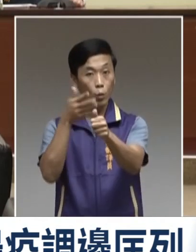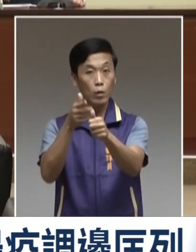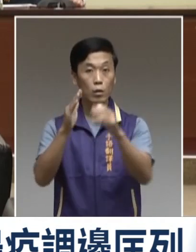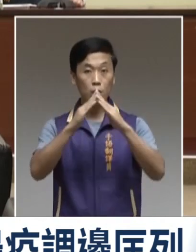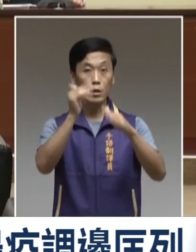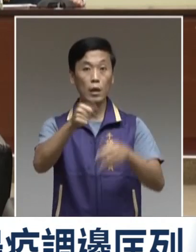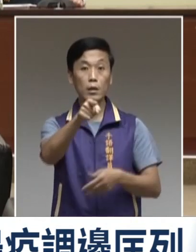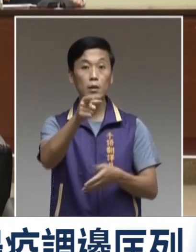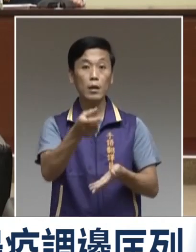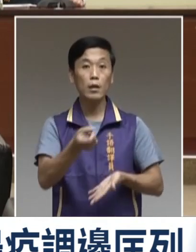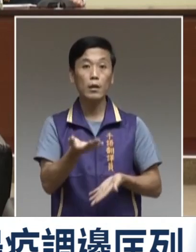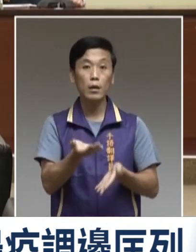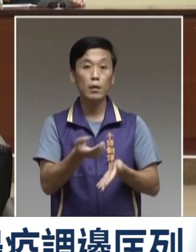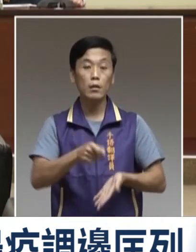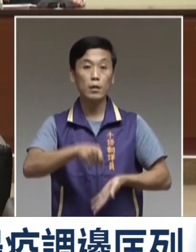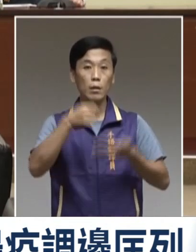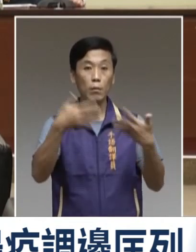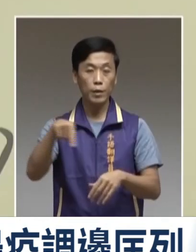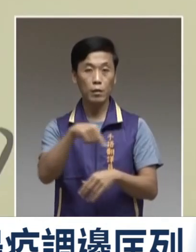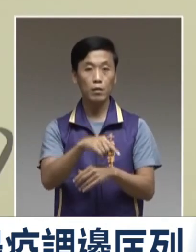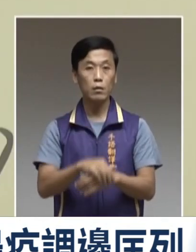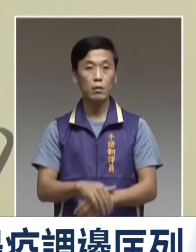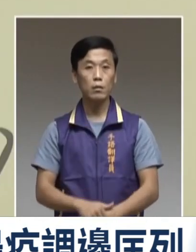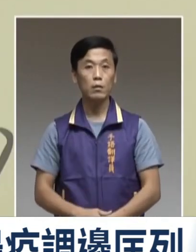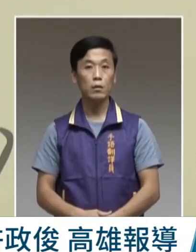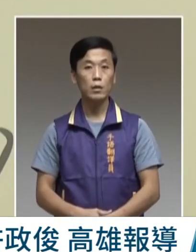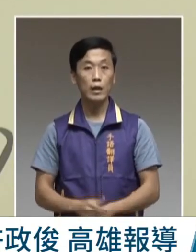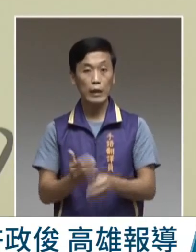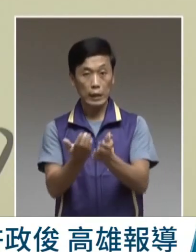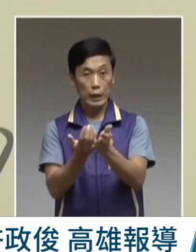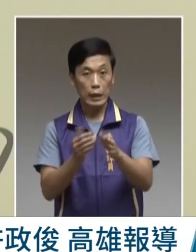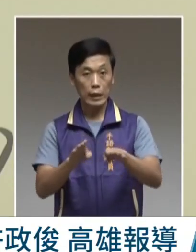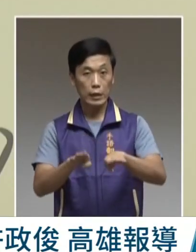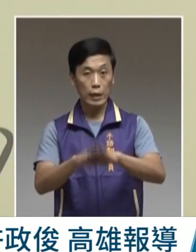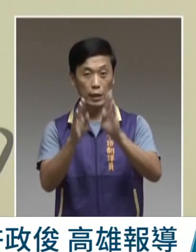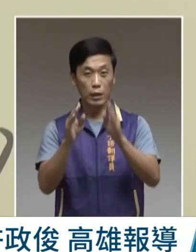会采一边疫调一边框列的方式来防堵。记者王庭、许正俊高雄报道。